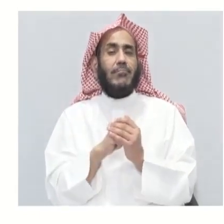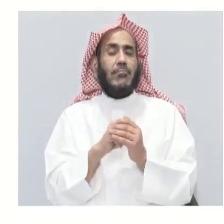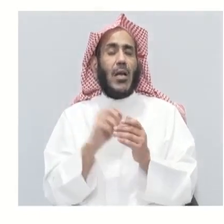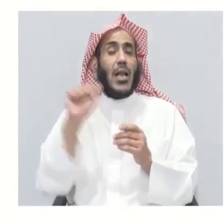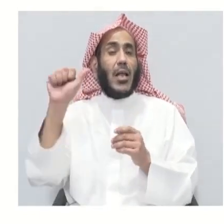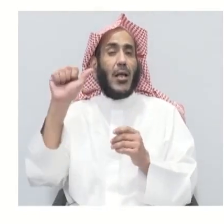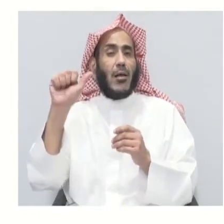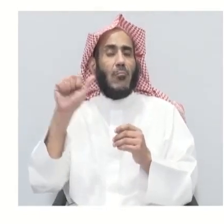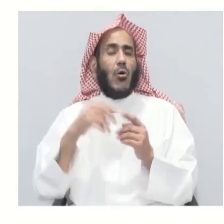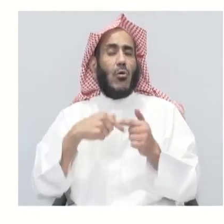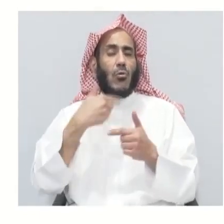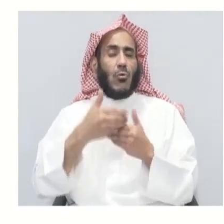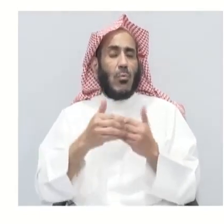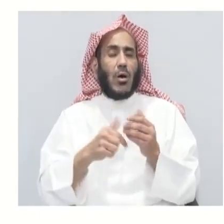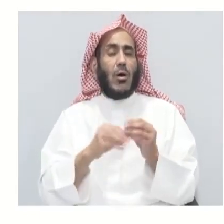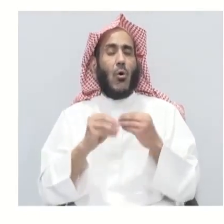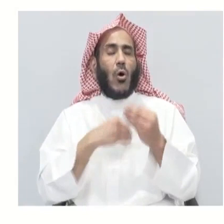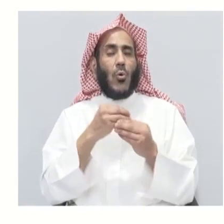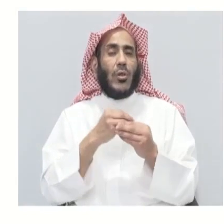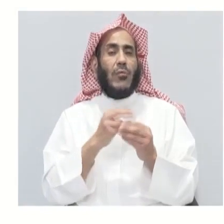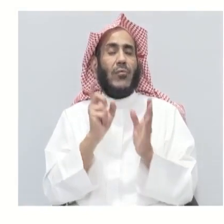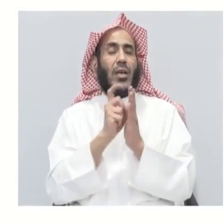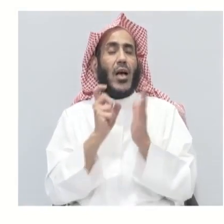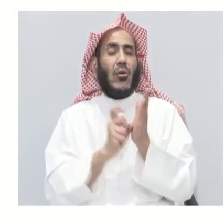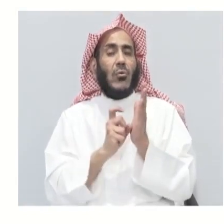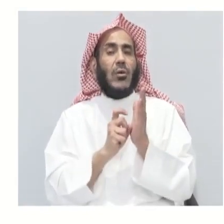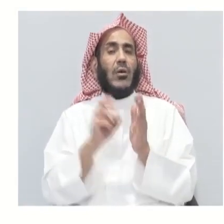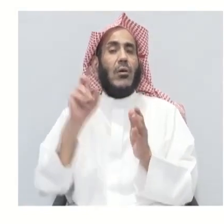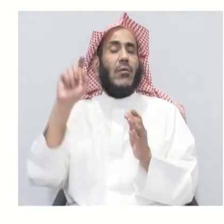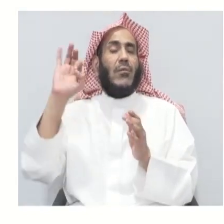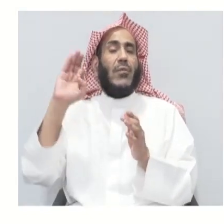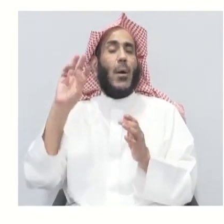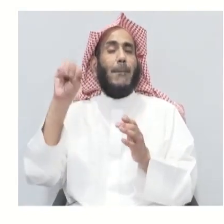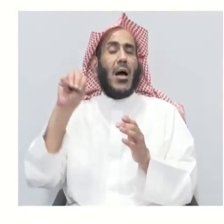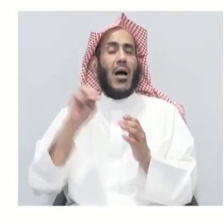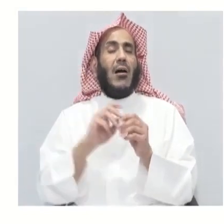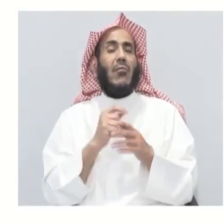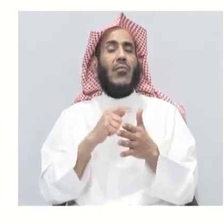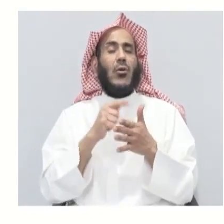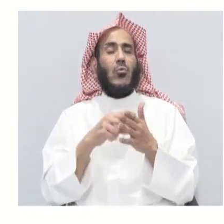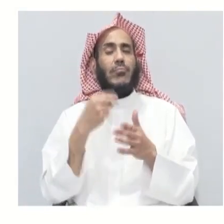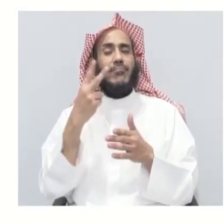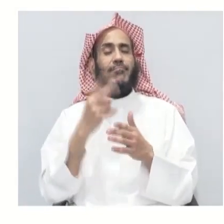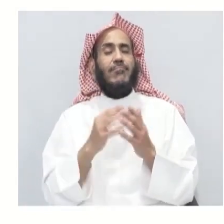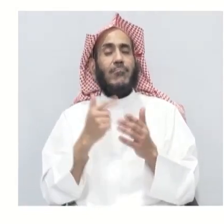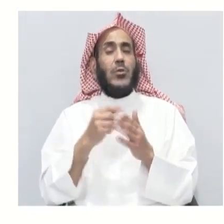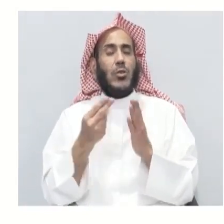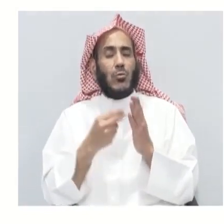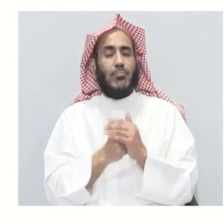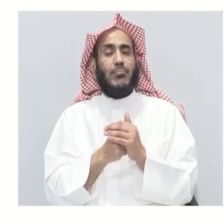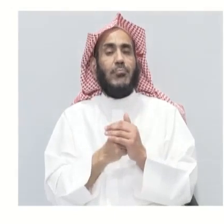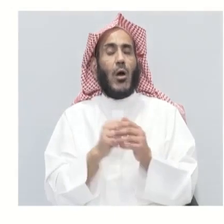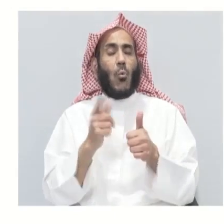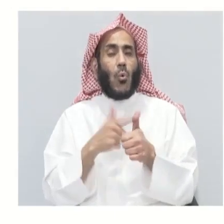الاي ومن ثم اعوض فيها في قانون من فما فالخطوات عندي خطوتين ان اردت ان تكتب